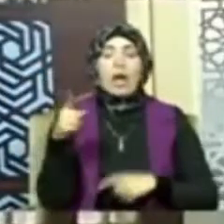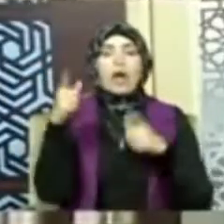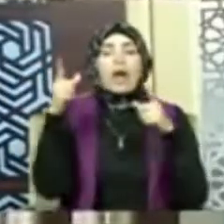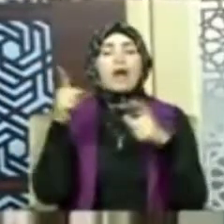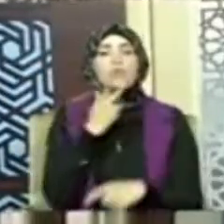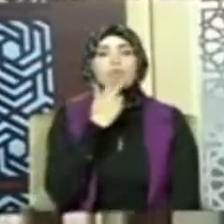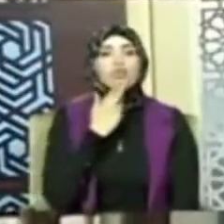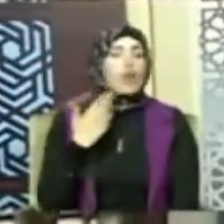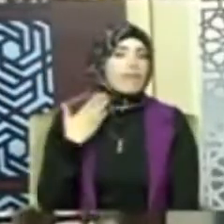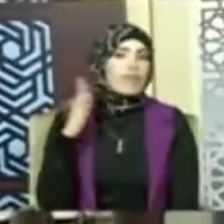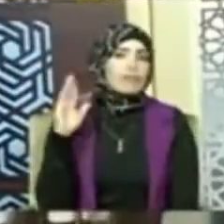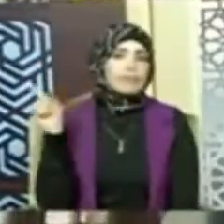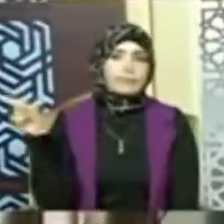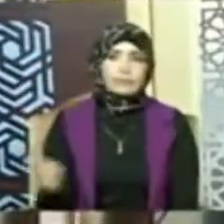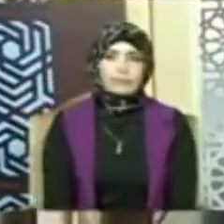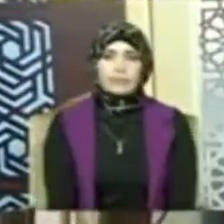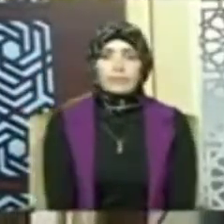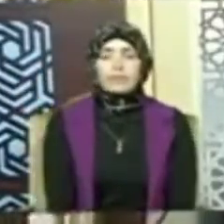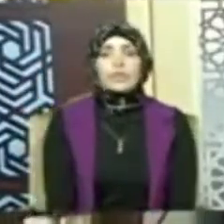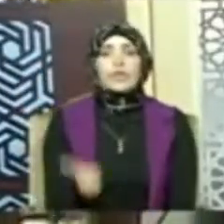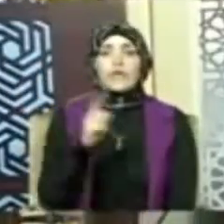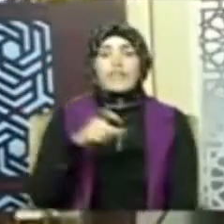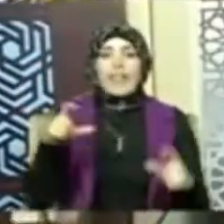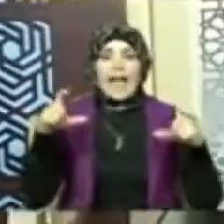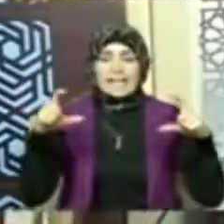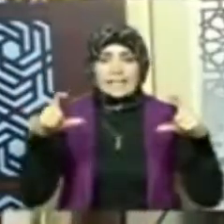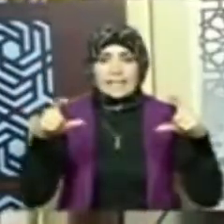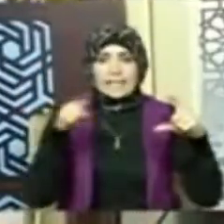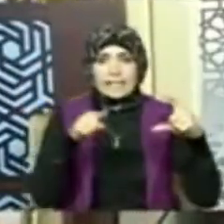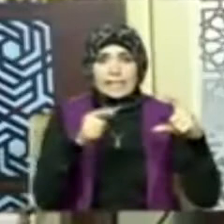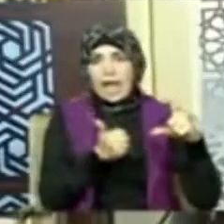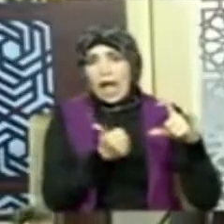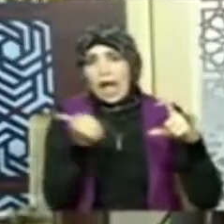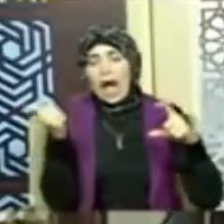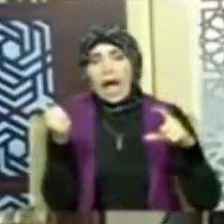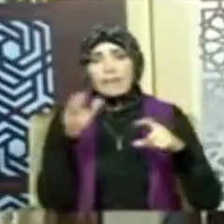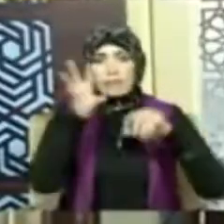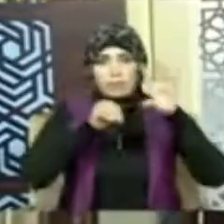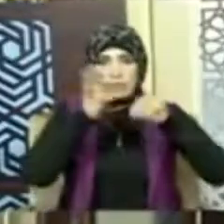المشرفة. وفي الحديث عن دروس الهجرة